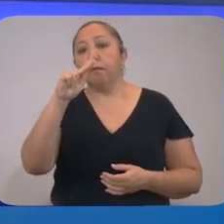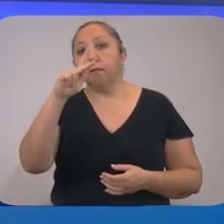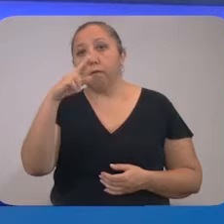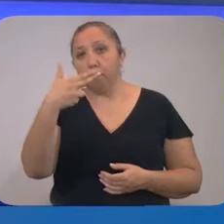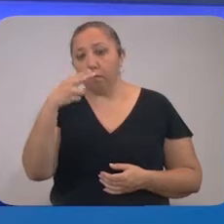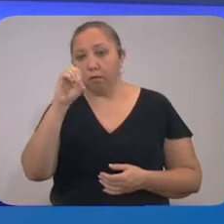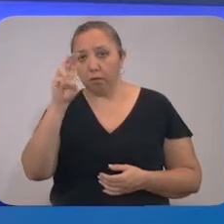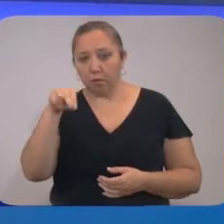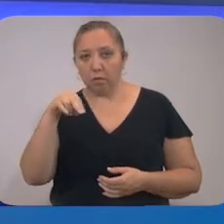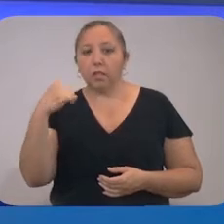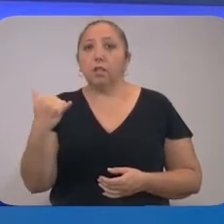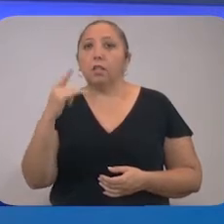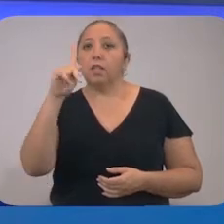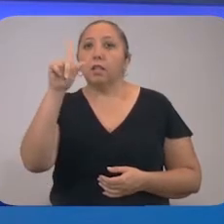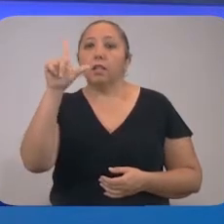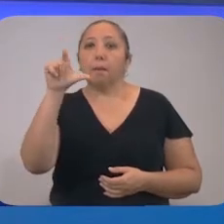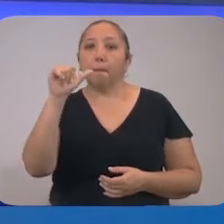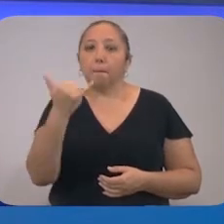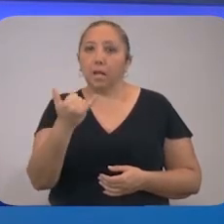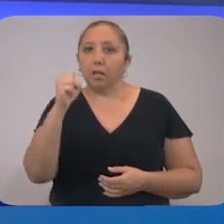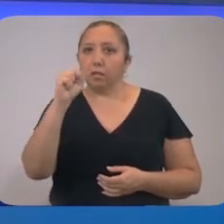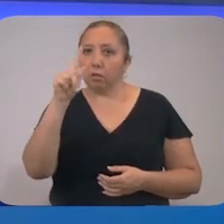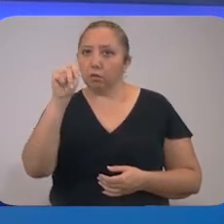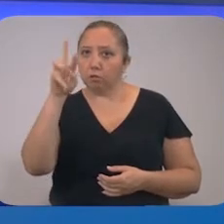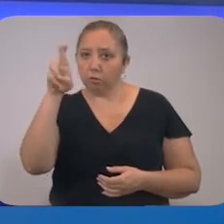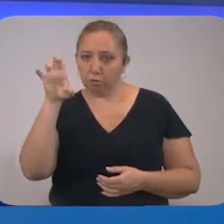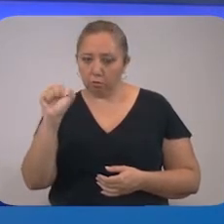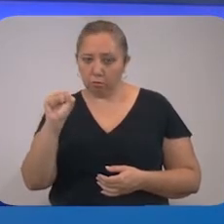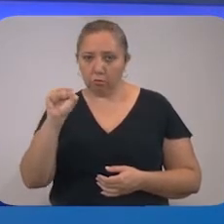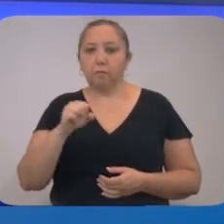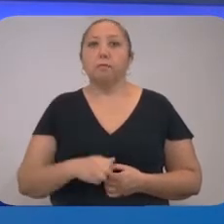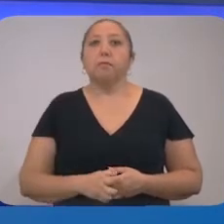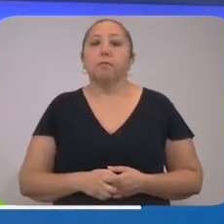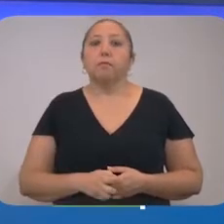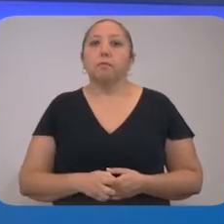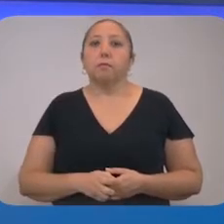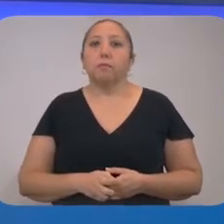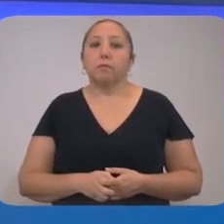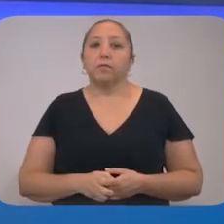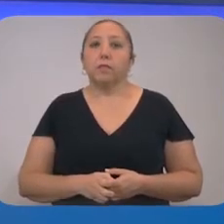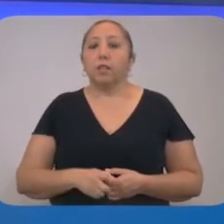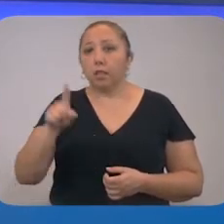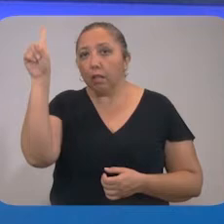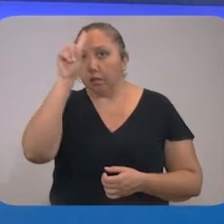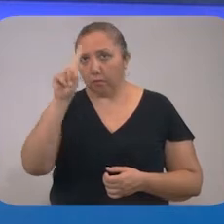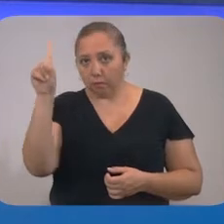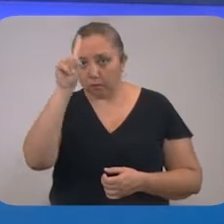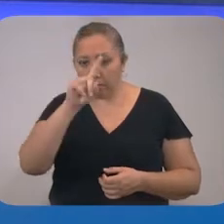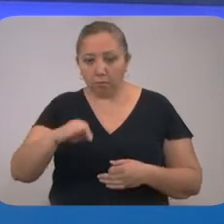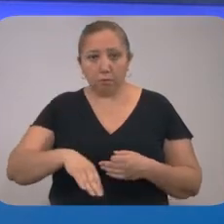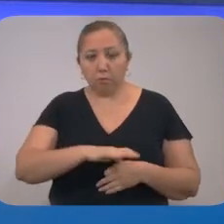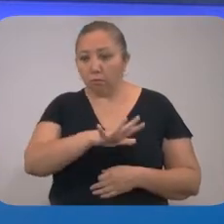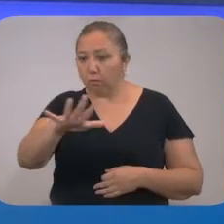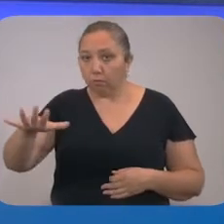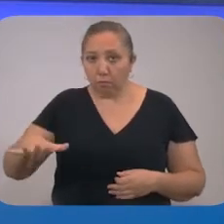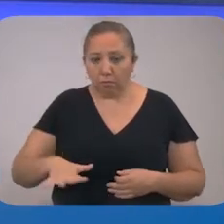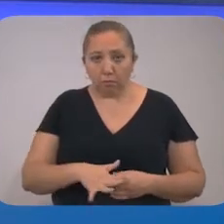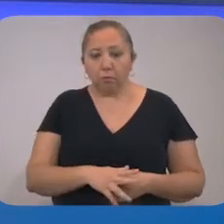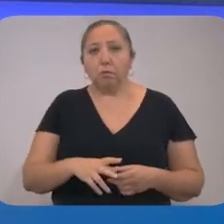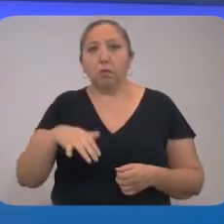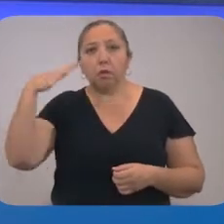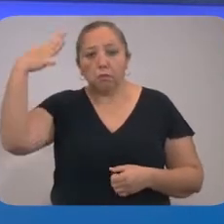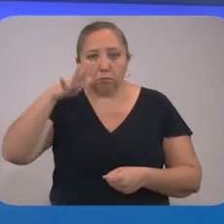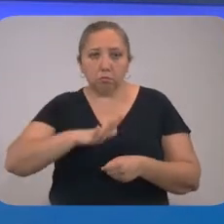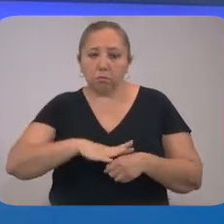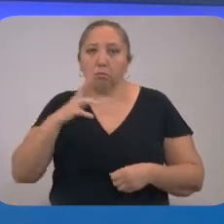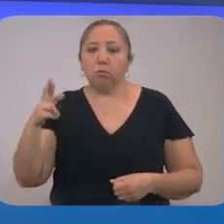ti hebish diabetes, talamil tu presión, hachpolok, talamil tu puksikal, yan ti VIH, cáncer,